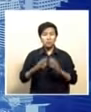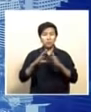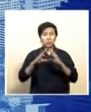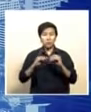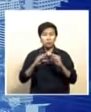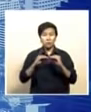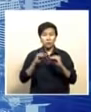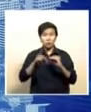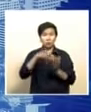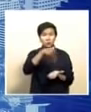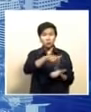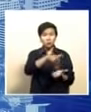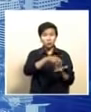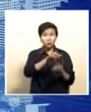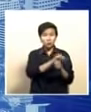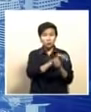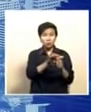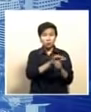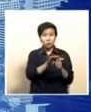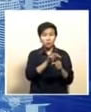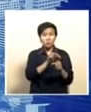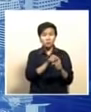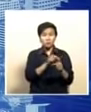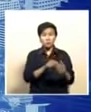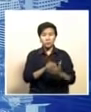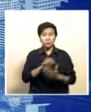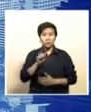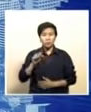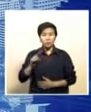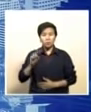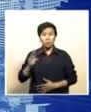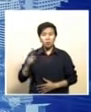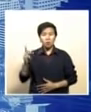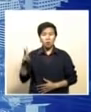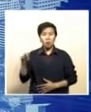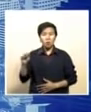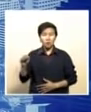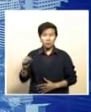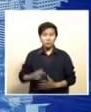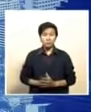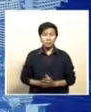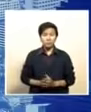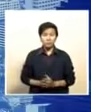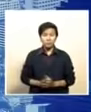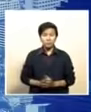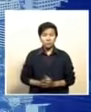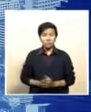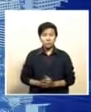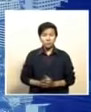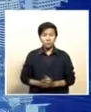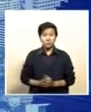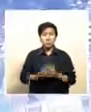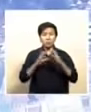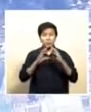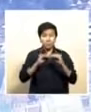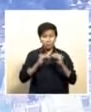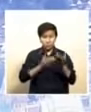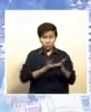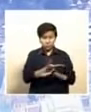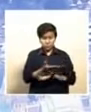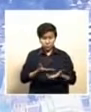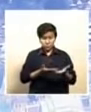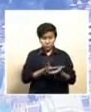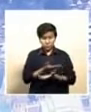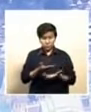ถือว่าอยู่ในเกณฑ์ที่น่าพอใจเมื่อเปรียบเทียบกับตัวเลขผู้ติดเชื้อและตัวเล